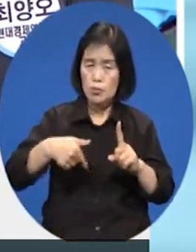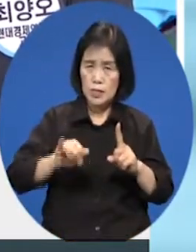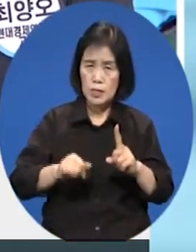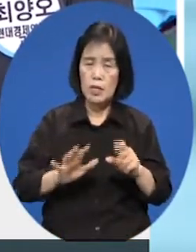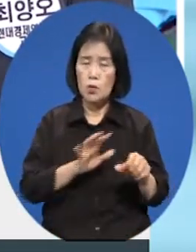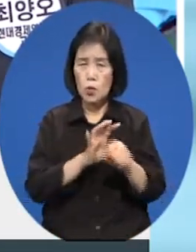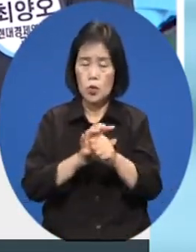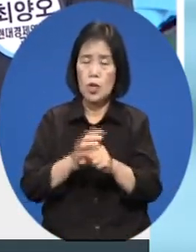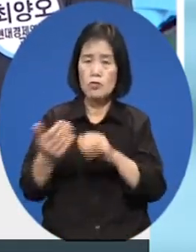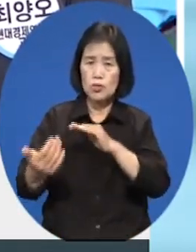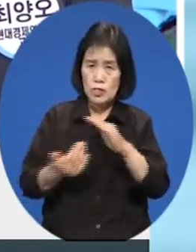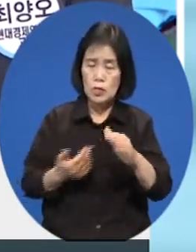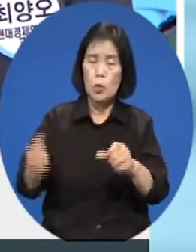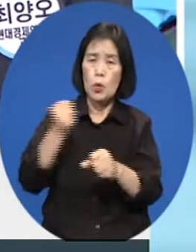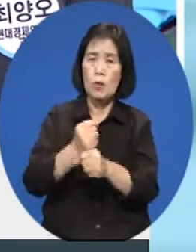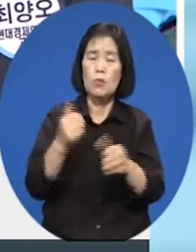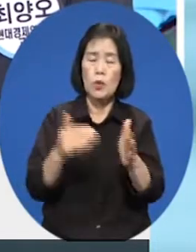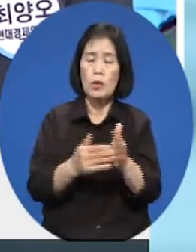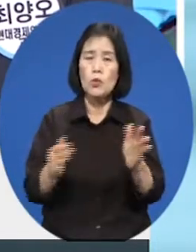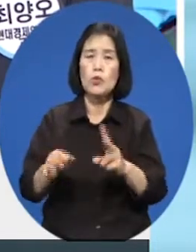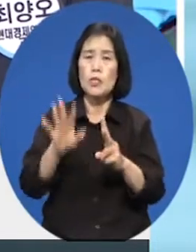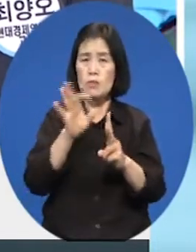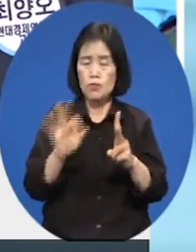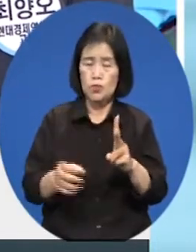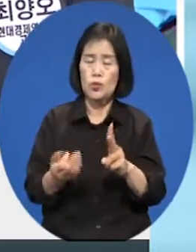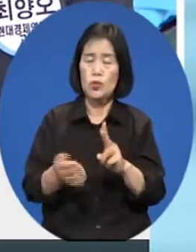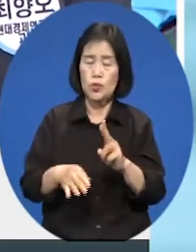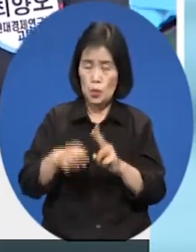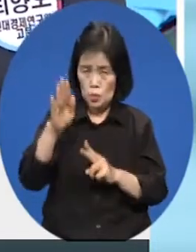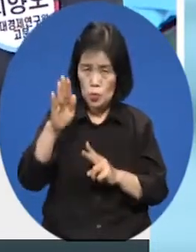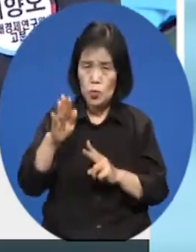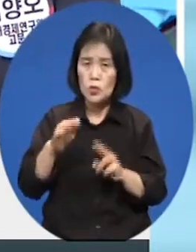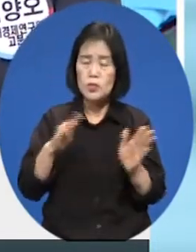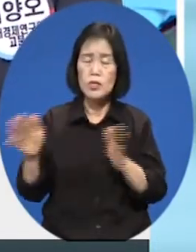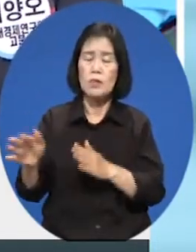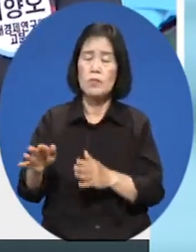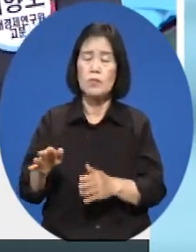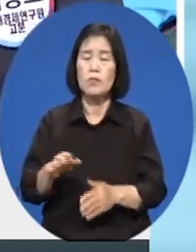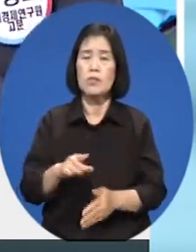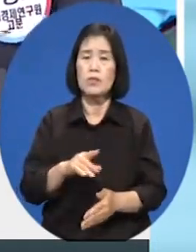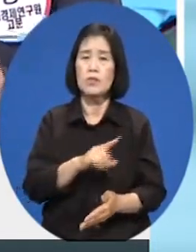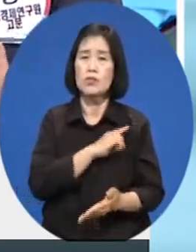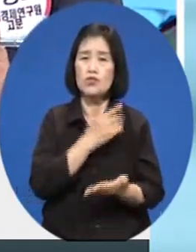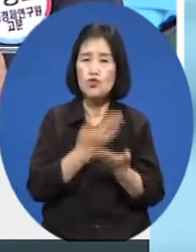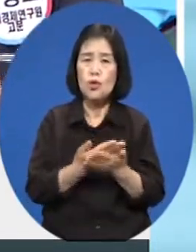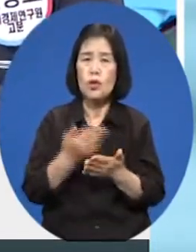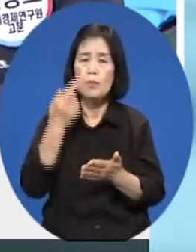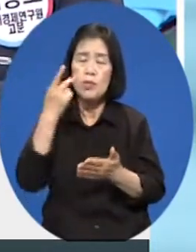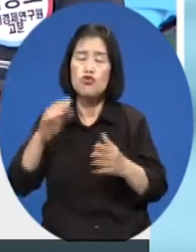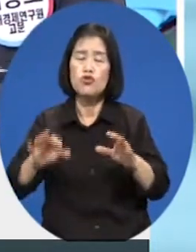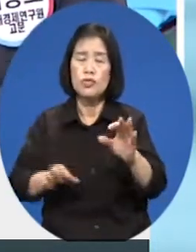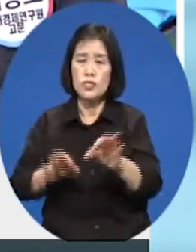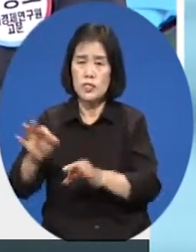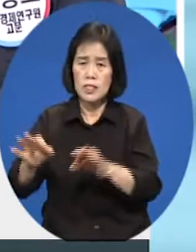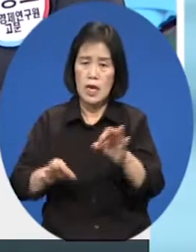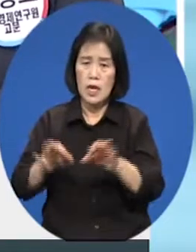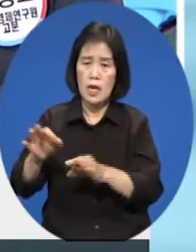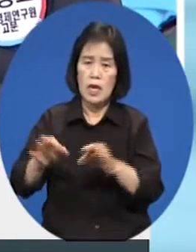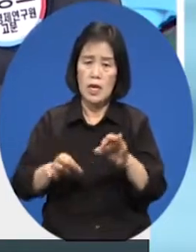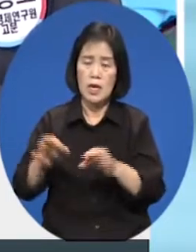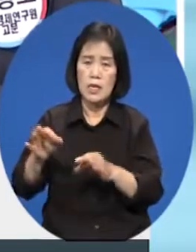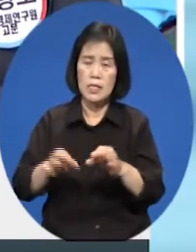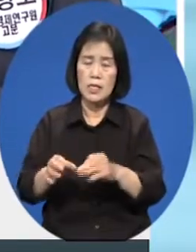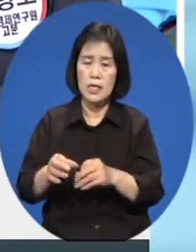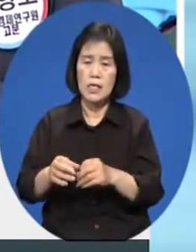코로나19 이전을 확보를 했고요. 그다음에 2%를 넘고 그다음에 이제 제일 중요한 게 뭐냐면 미국 시장은 미국 시장 인플레이션 할